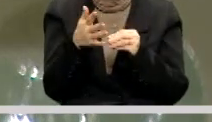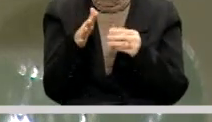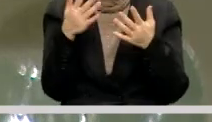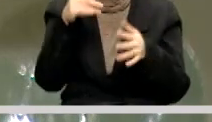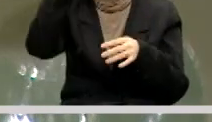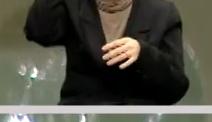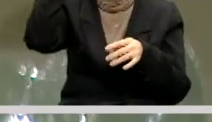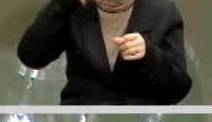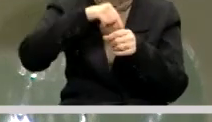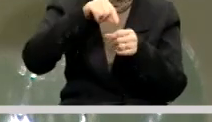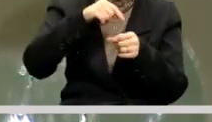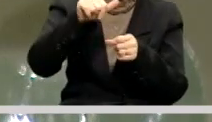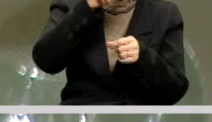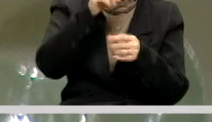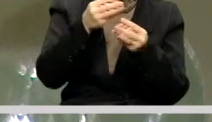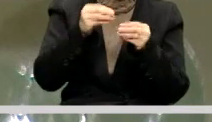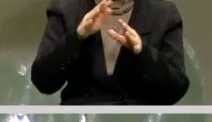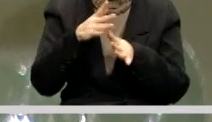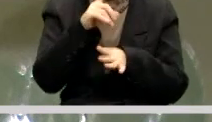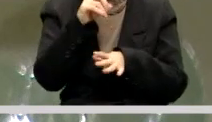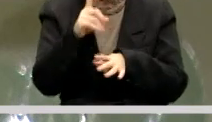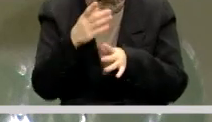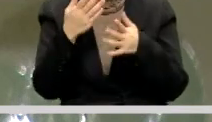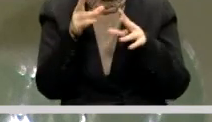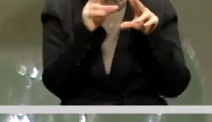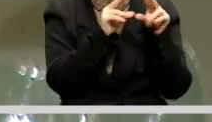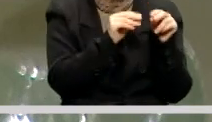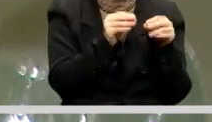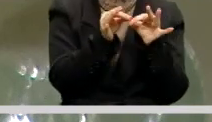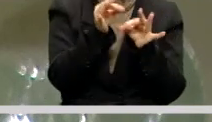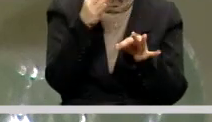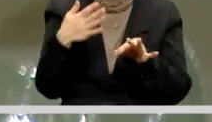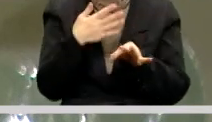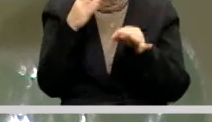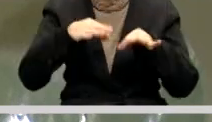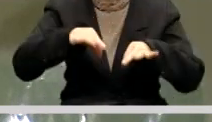içilmesi söylenebiliyor ve benzeri. Bu konuda mesela uykuya insanı böyle daha